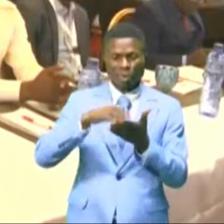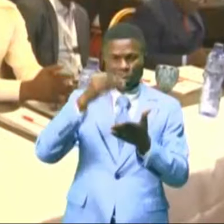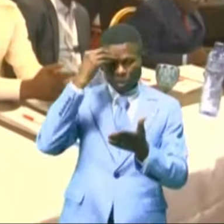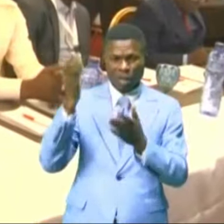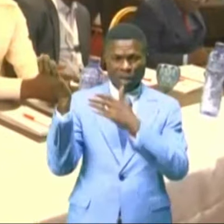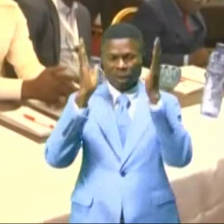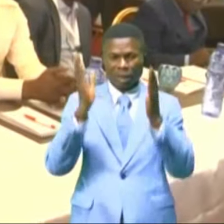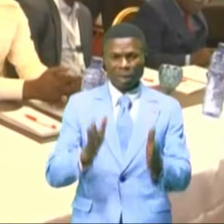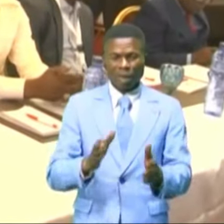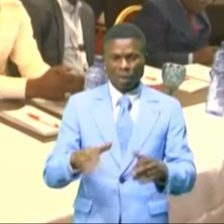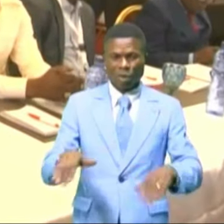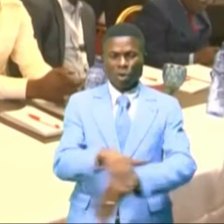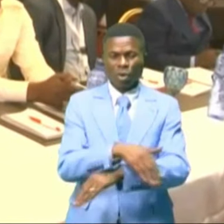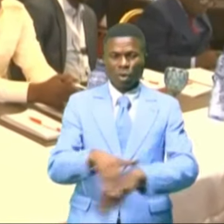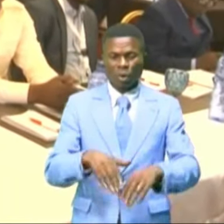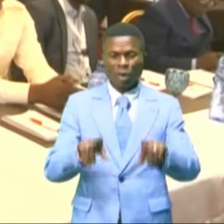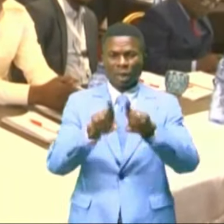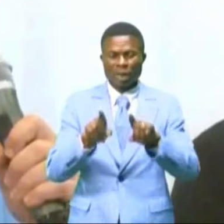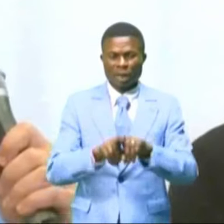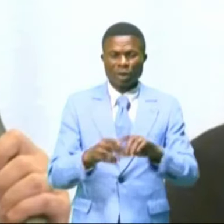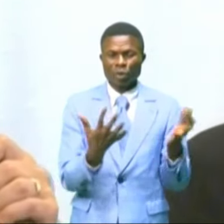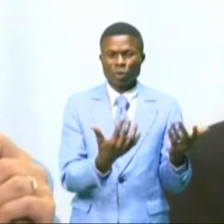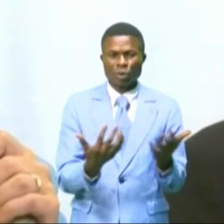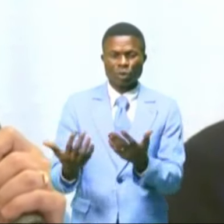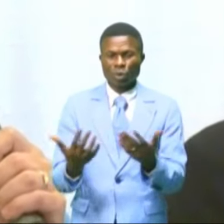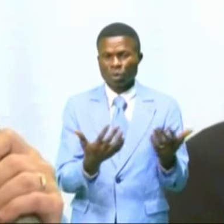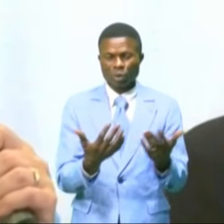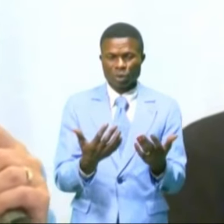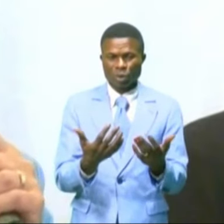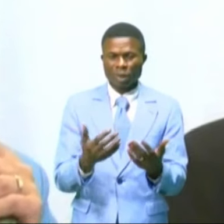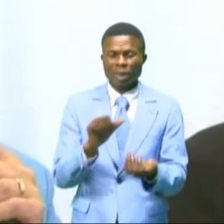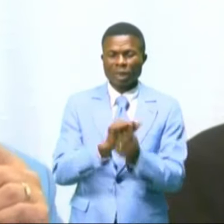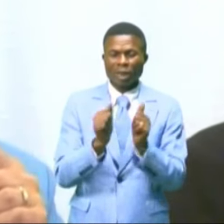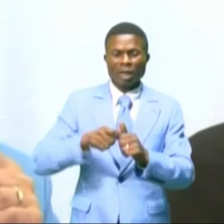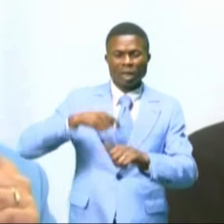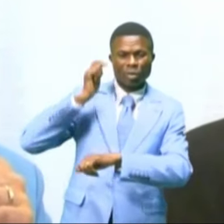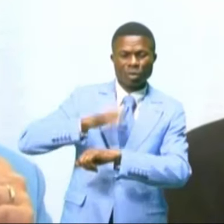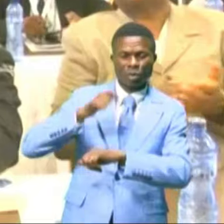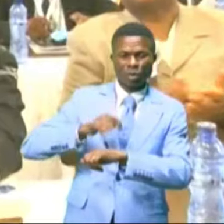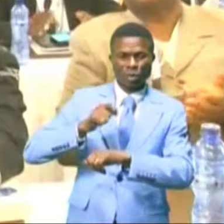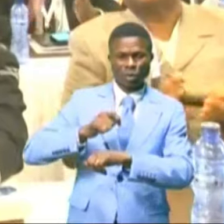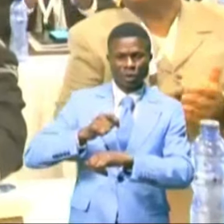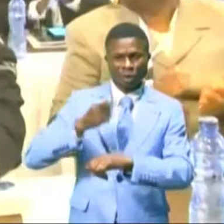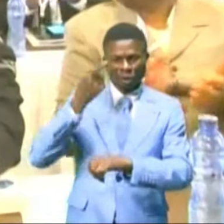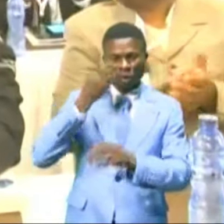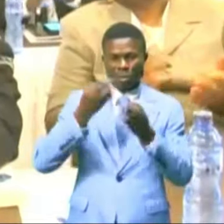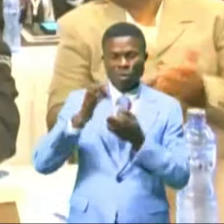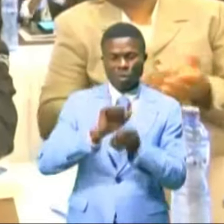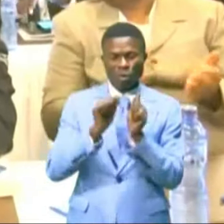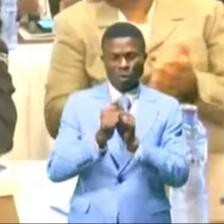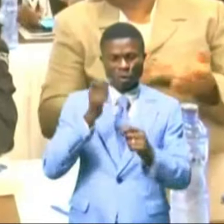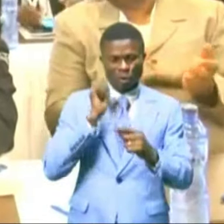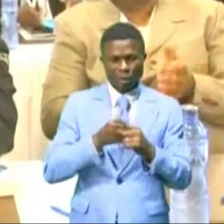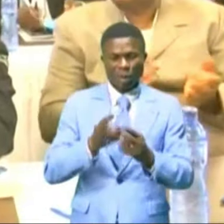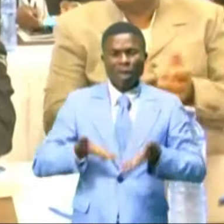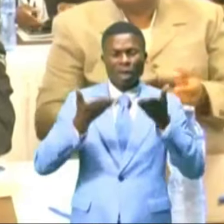commerce transfrontalier et électronique, ses fondements juridiques et pratiques pour en déceler les difficultés et proposer des pistes de